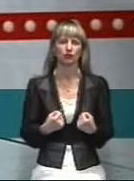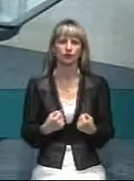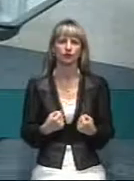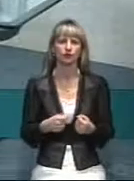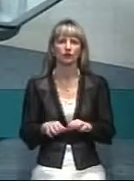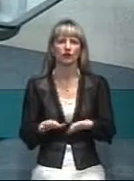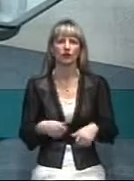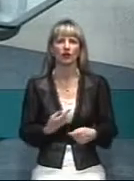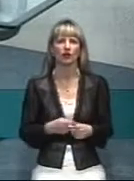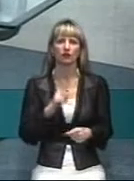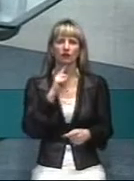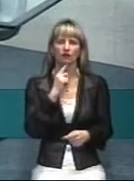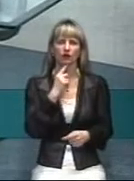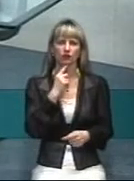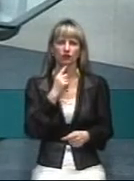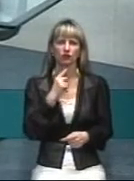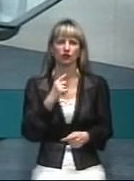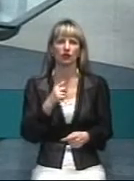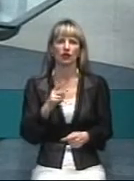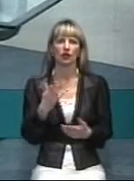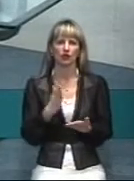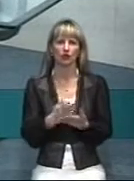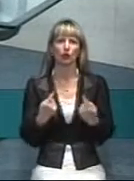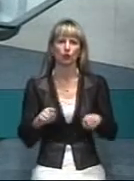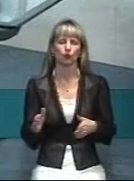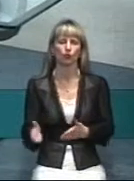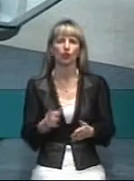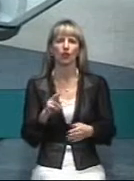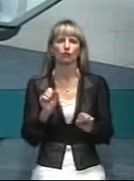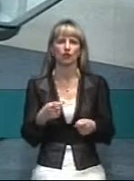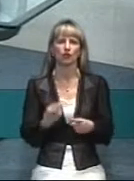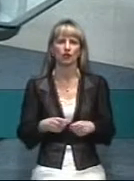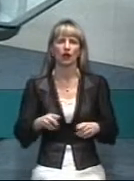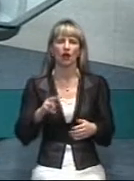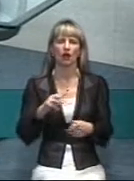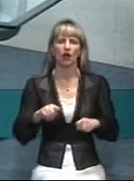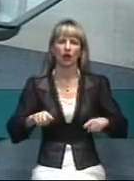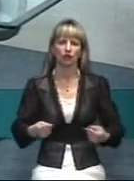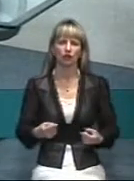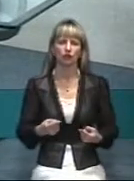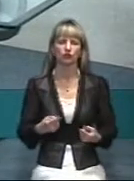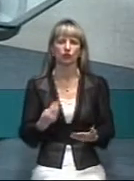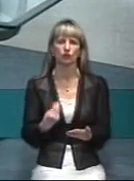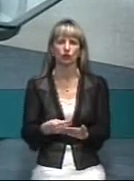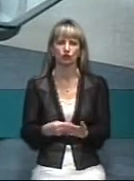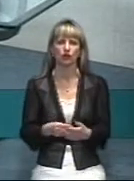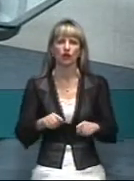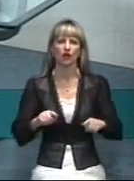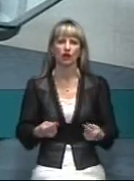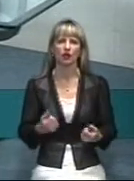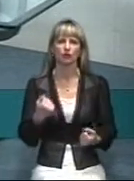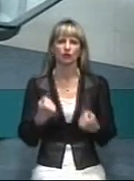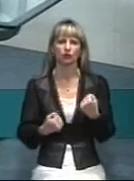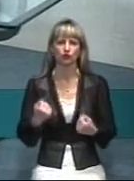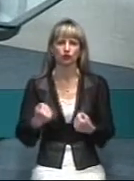Конфіскувати це вже дуже важко. У нас є набагато інші шляхи, як можна. Це може бути арешт, може бути арешт коштів, може бути арешт